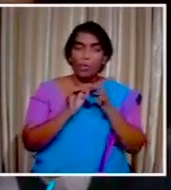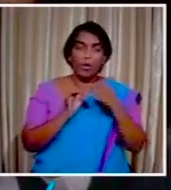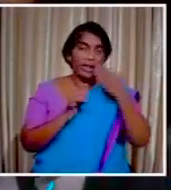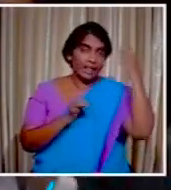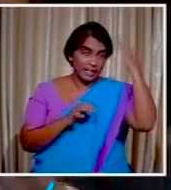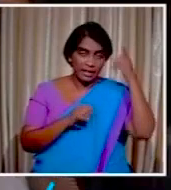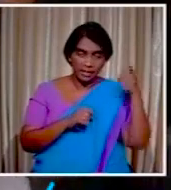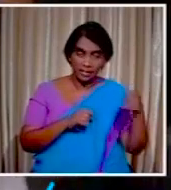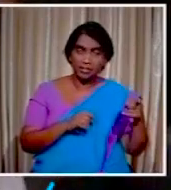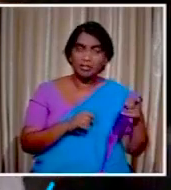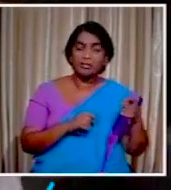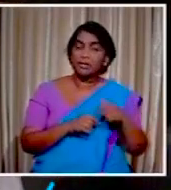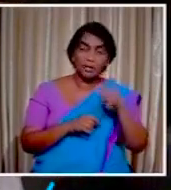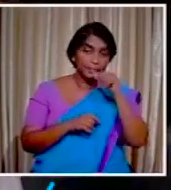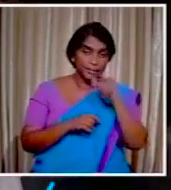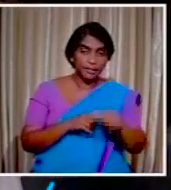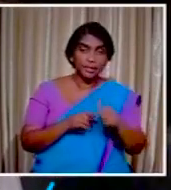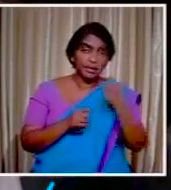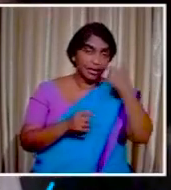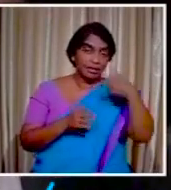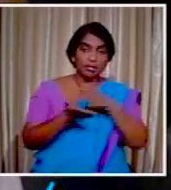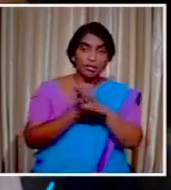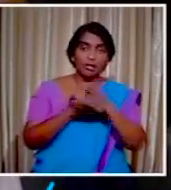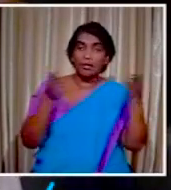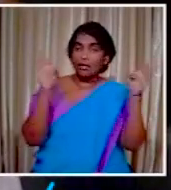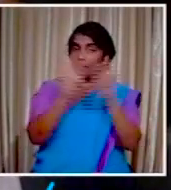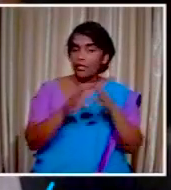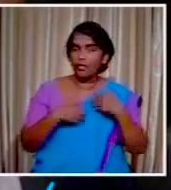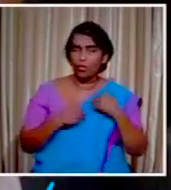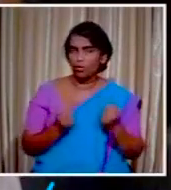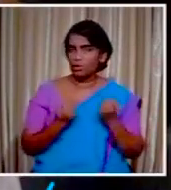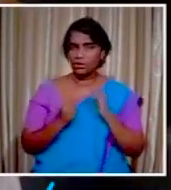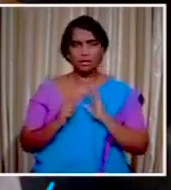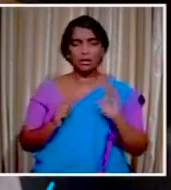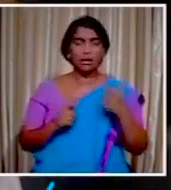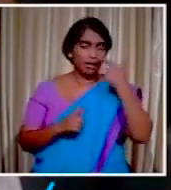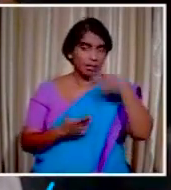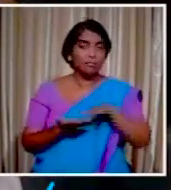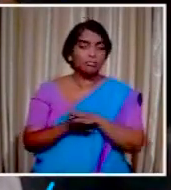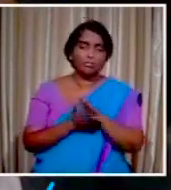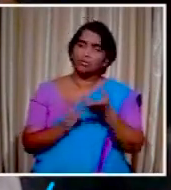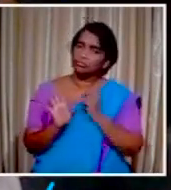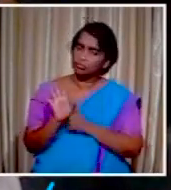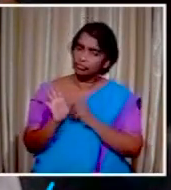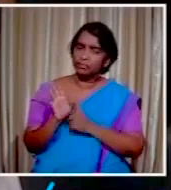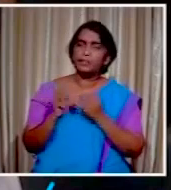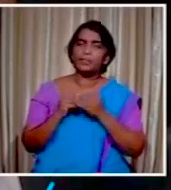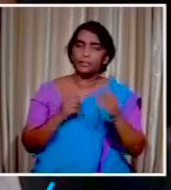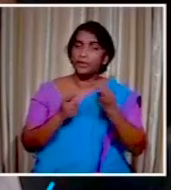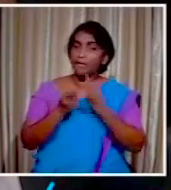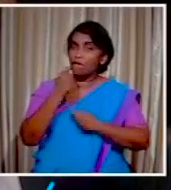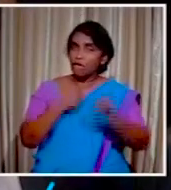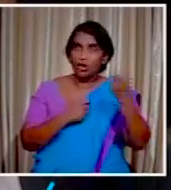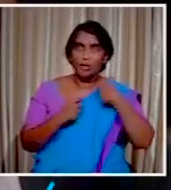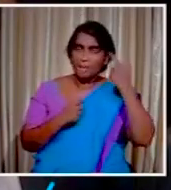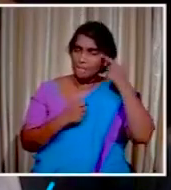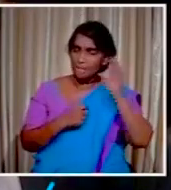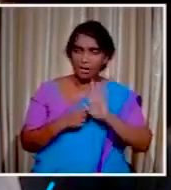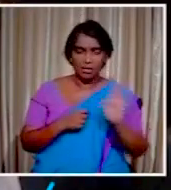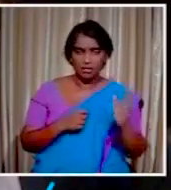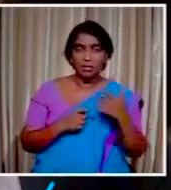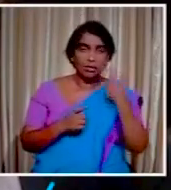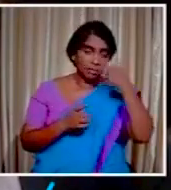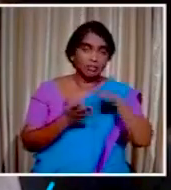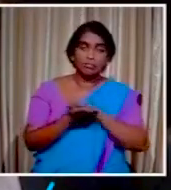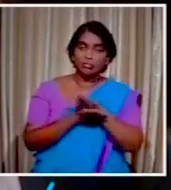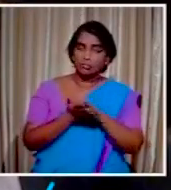ටික කවදාකවත් අපි පිරිපහදුව වහන්න නෙමෙයි අපේ උත්සාහය තියෙන්නේ. පිරිපහදුව අකණ්ඩව යන්න ඕන. ඒක විකුණන්න බලාපොරොත්තු වෙන්නෙත් නැහැ. පිරිපහදුව